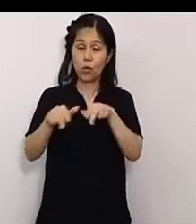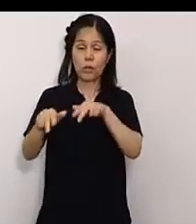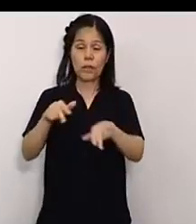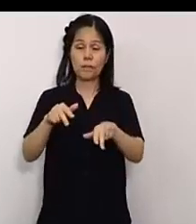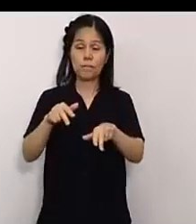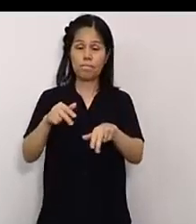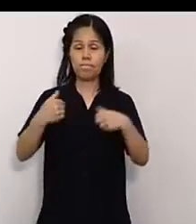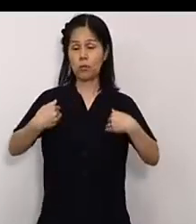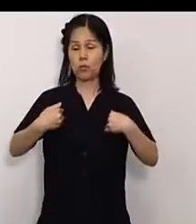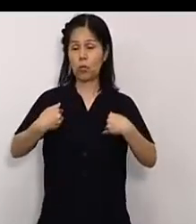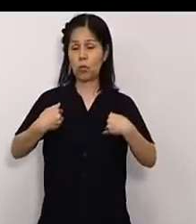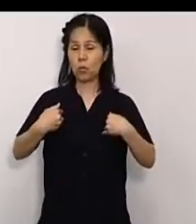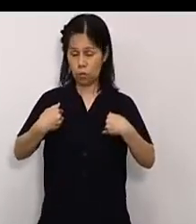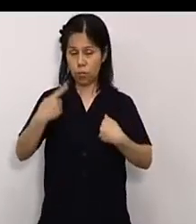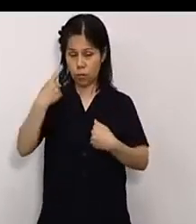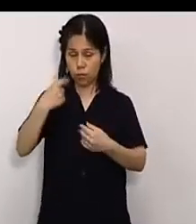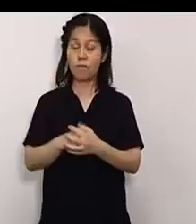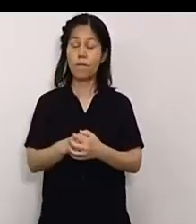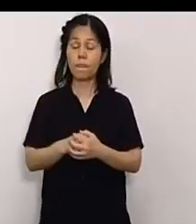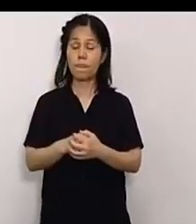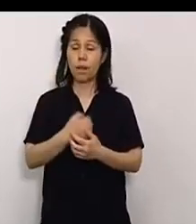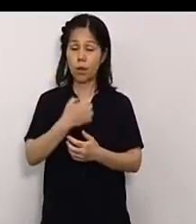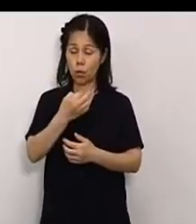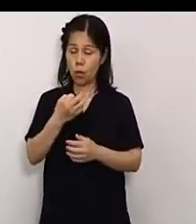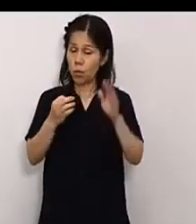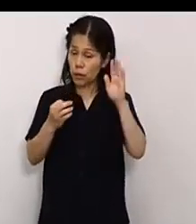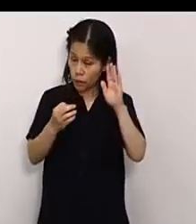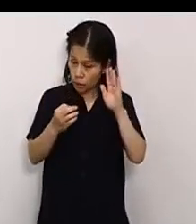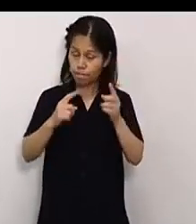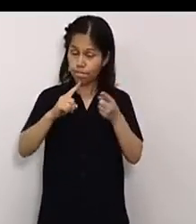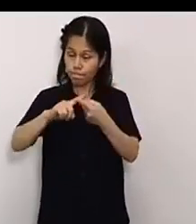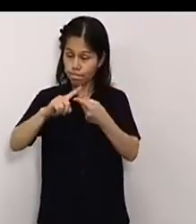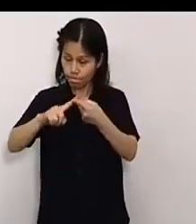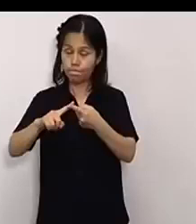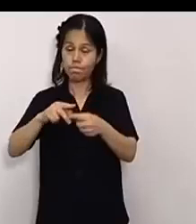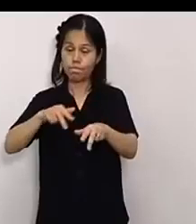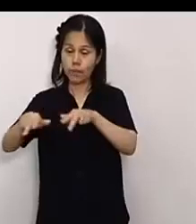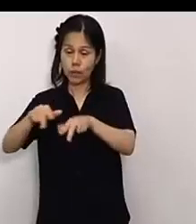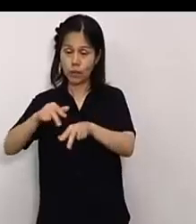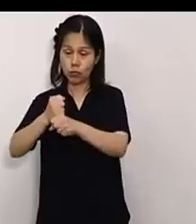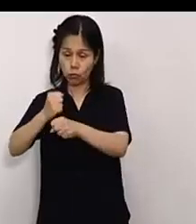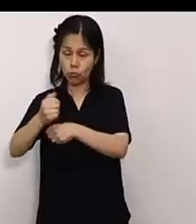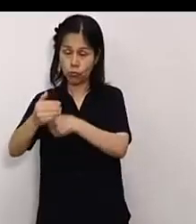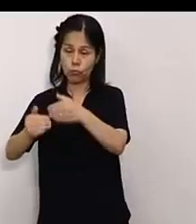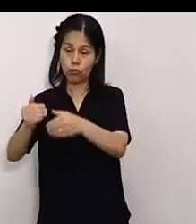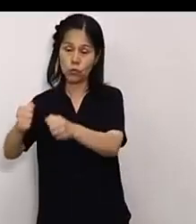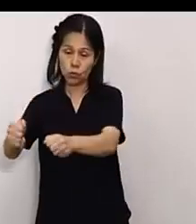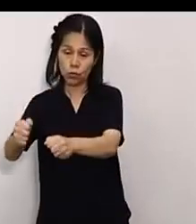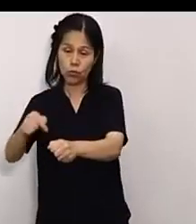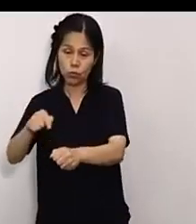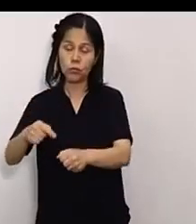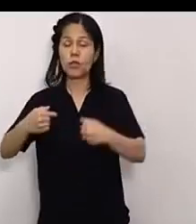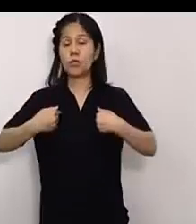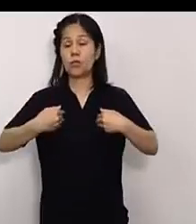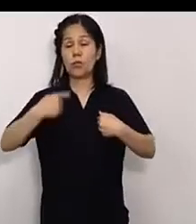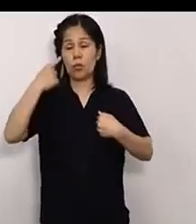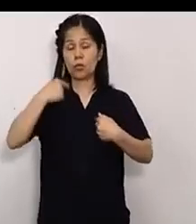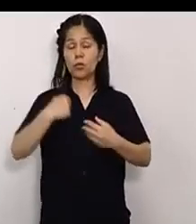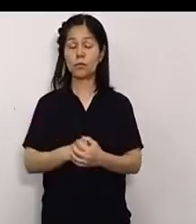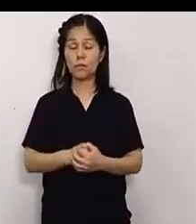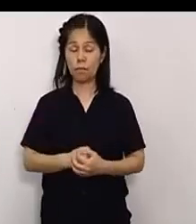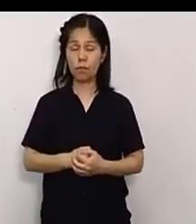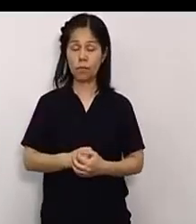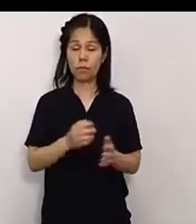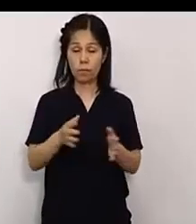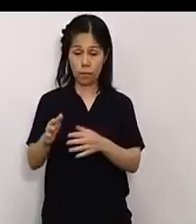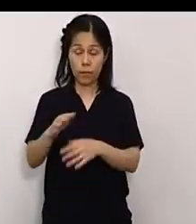とダメですよね。それからそういう声を反映するような都政を作らなきゃいけないというふうに思っております。児